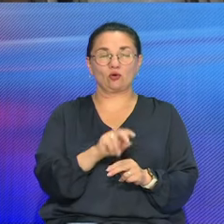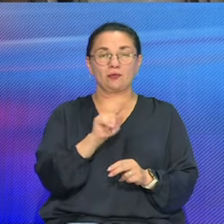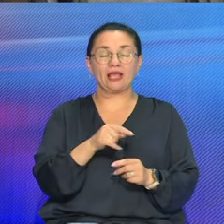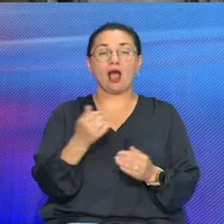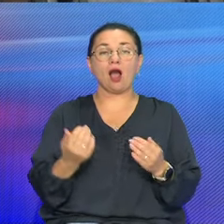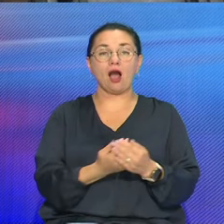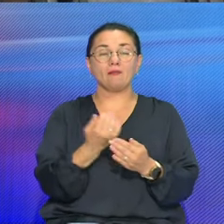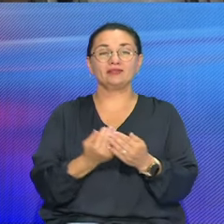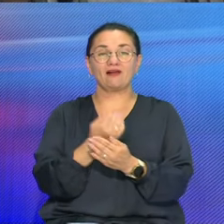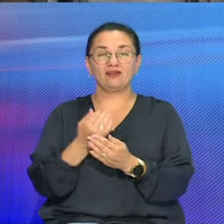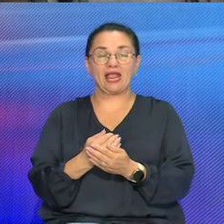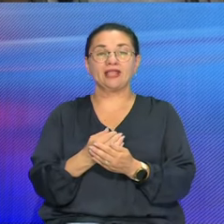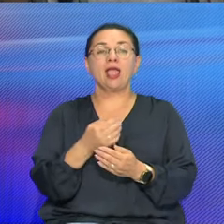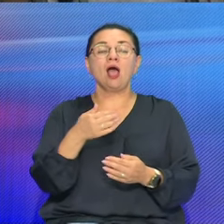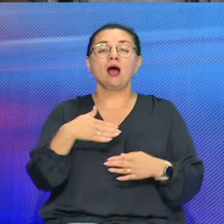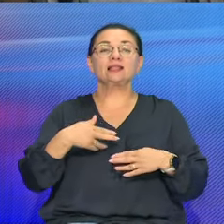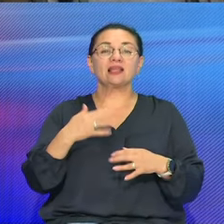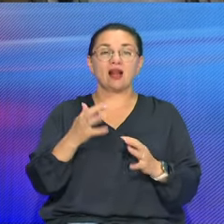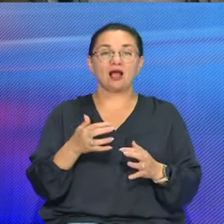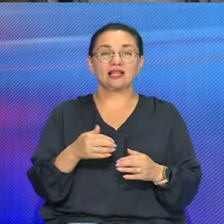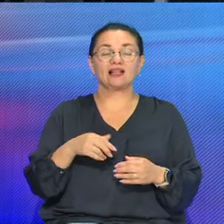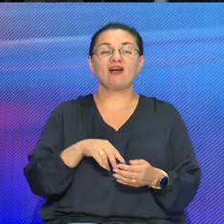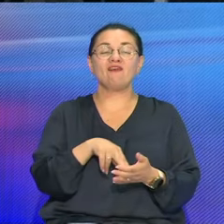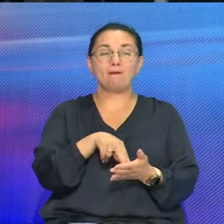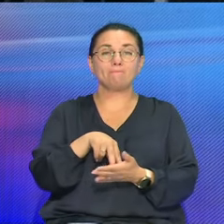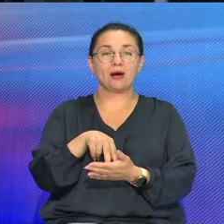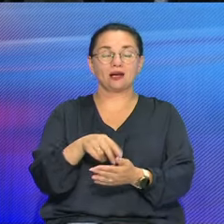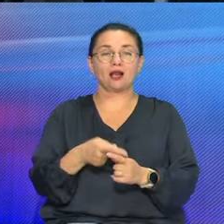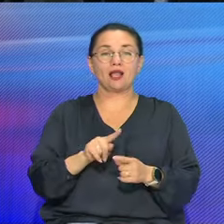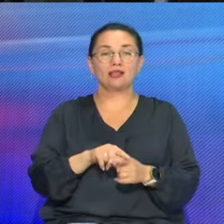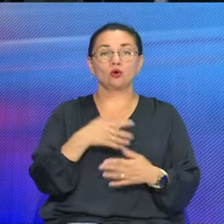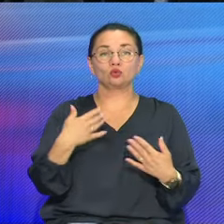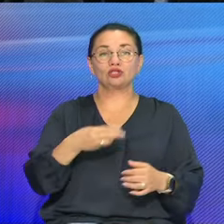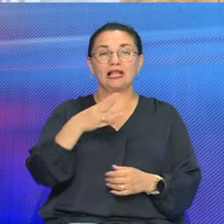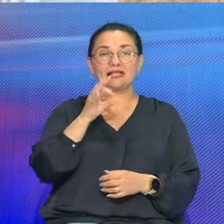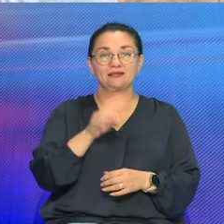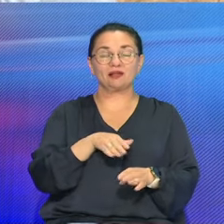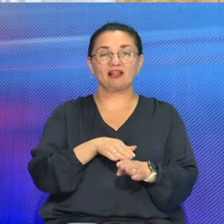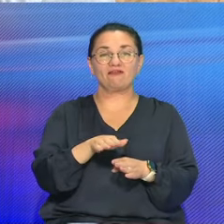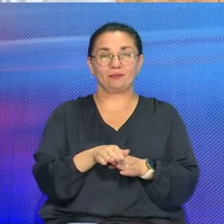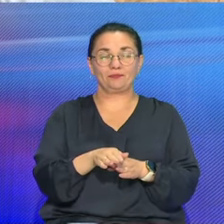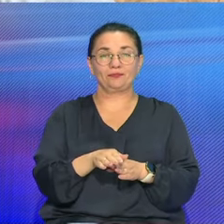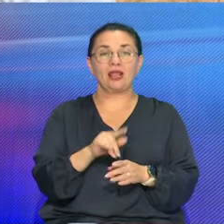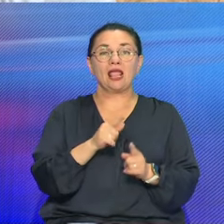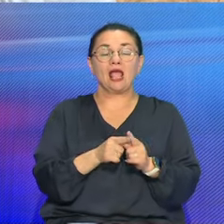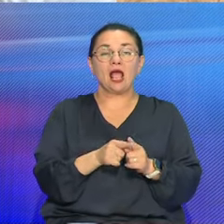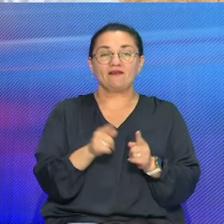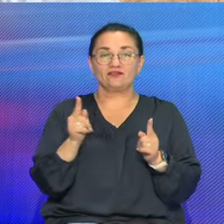обновление машинно-тракторного парка. За 3 годы атрымалася зарабіць гэта больш, чем на 30%. В максимальные сроки